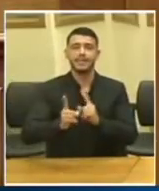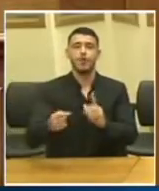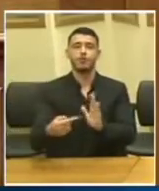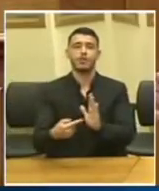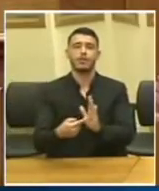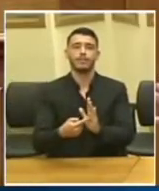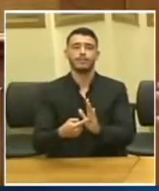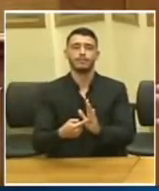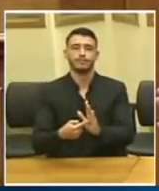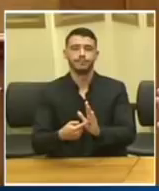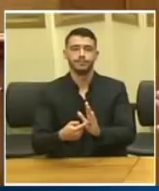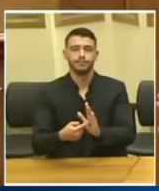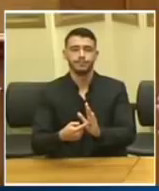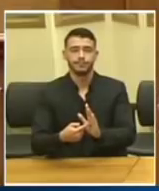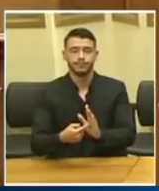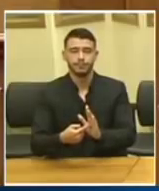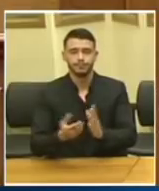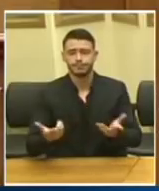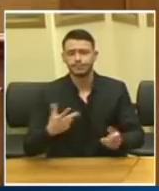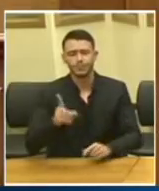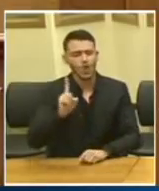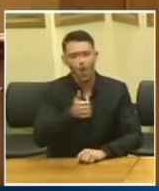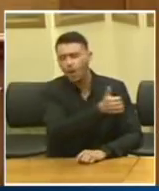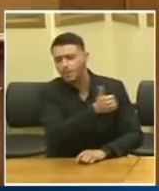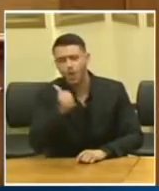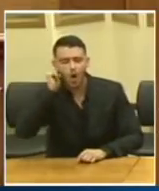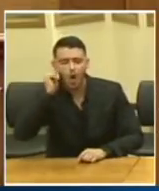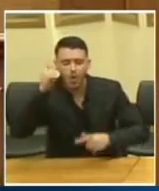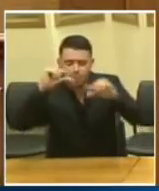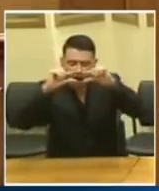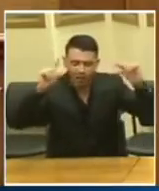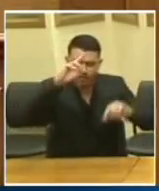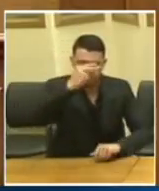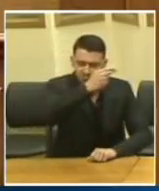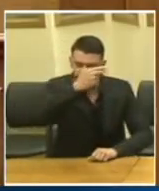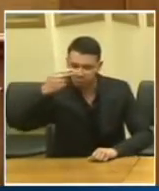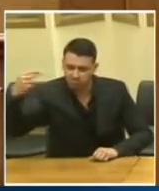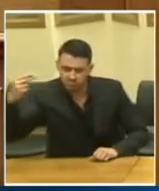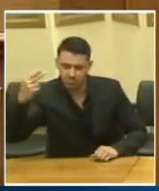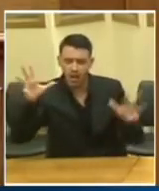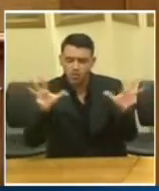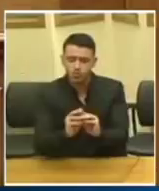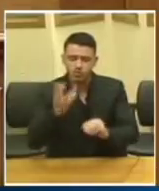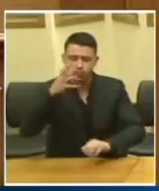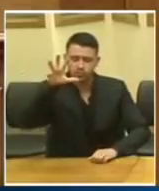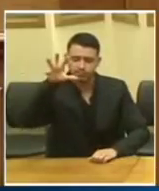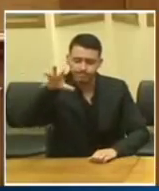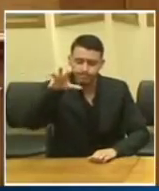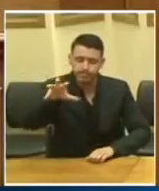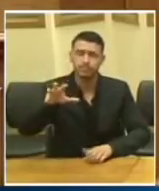Διότι δεν περιλαμβάνει μονάχα τη σύνθετη ονομασία με γεωγραφικό προσδιορισμό «Έργα όμνες»,